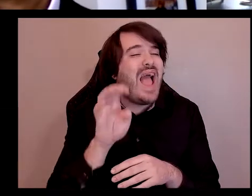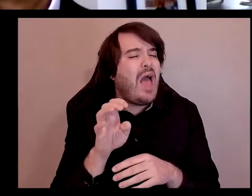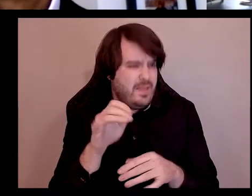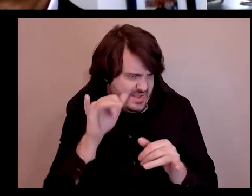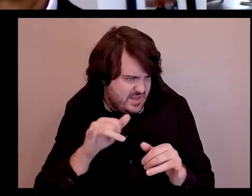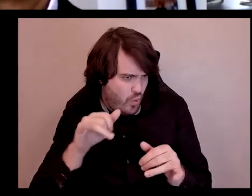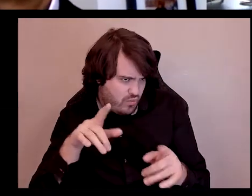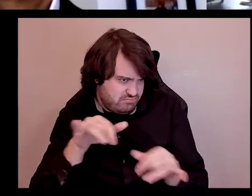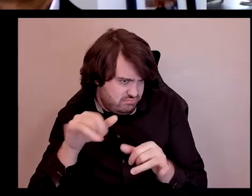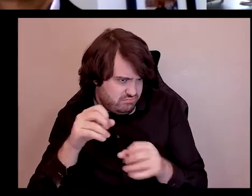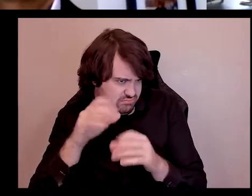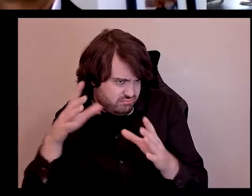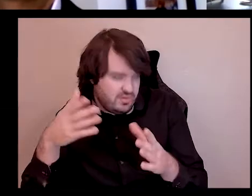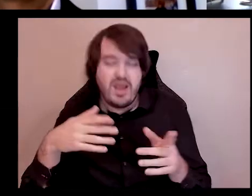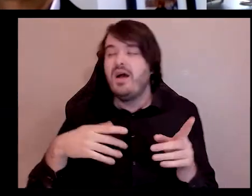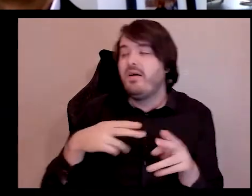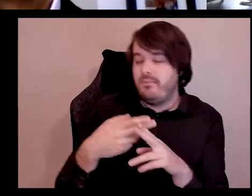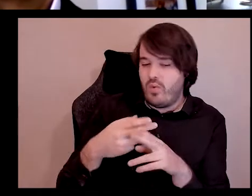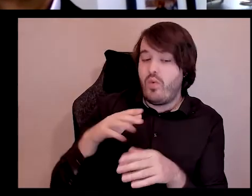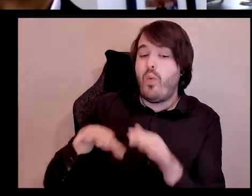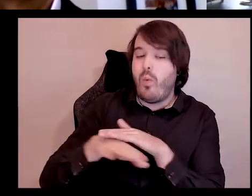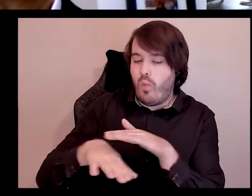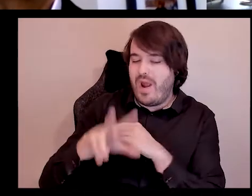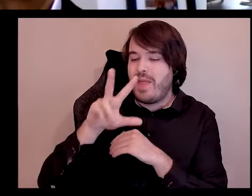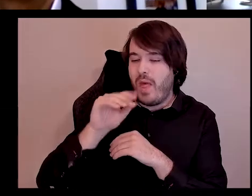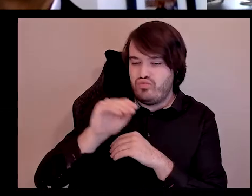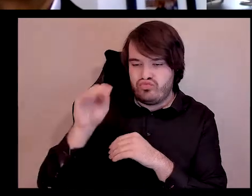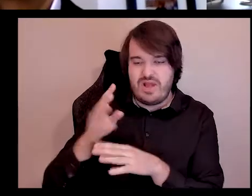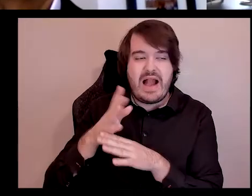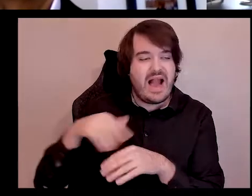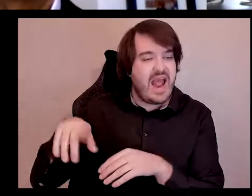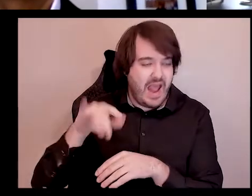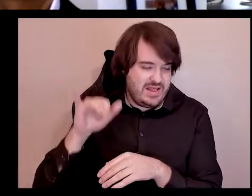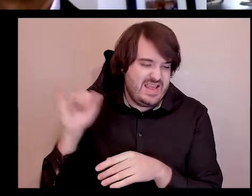de personnes viennent vers vous? C'est au moins 30 % de la